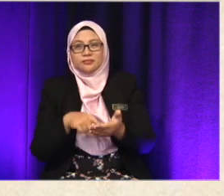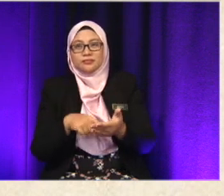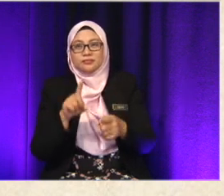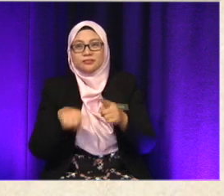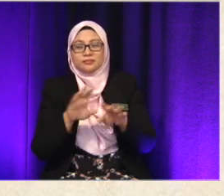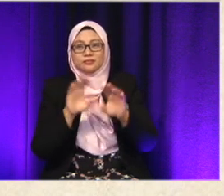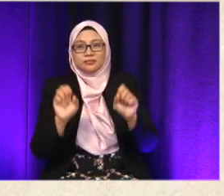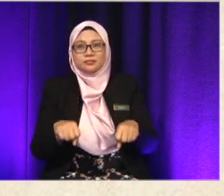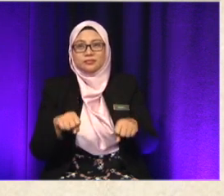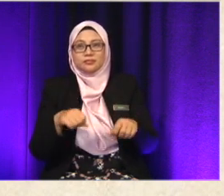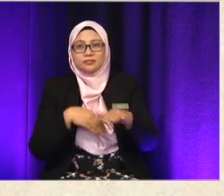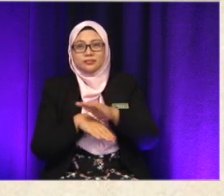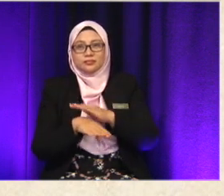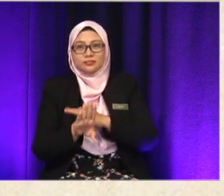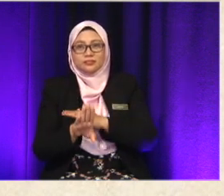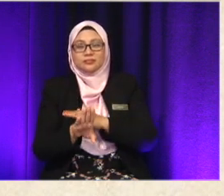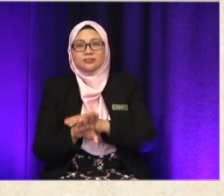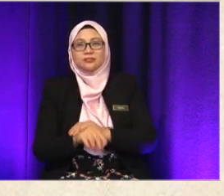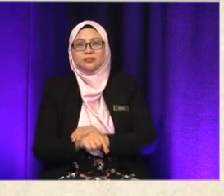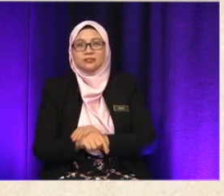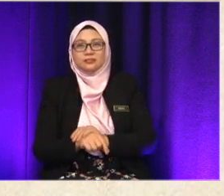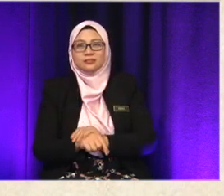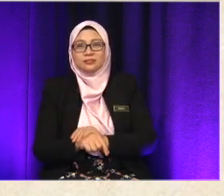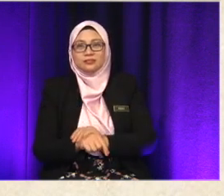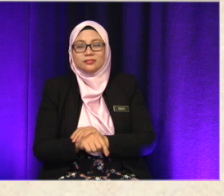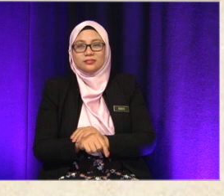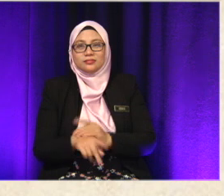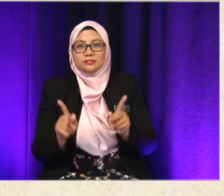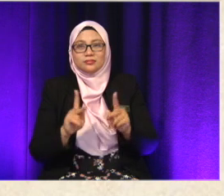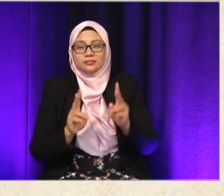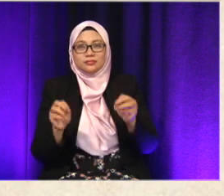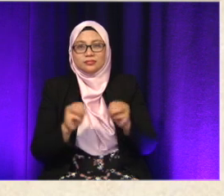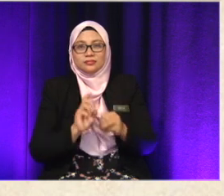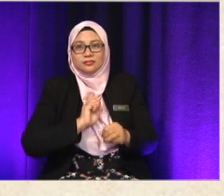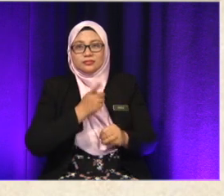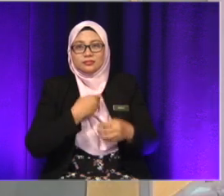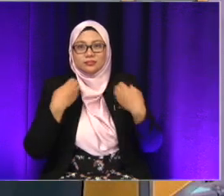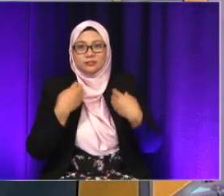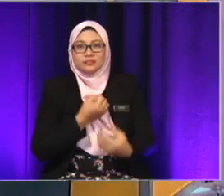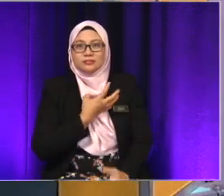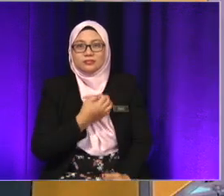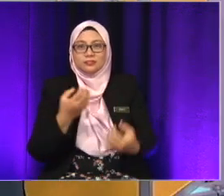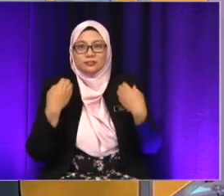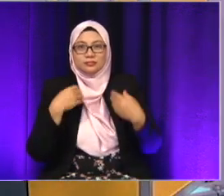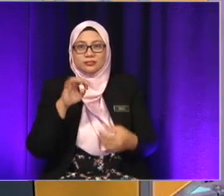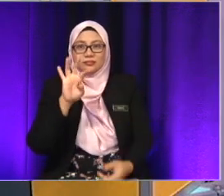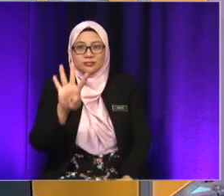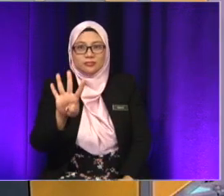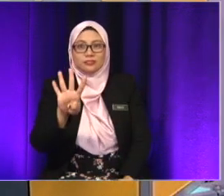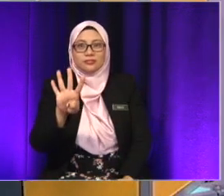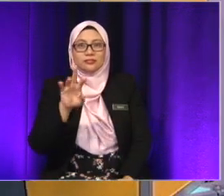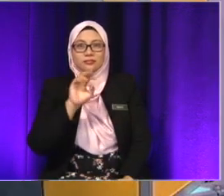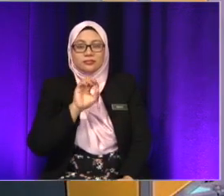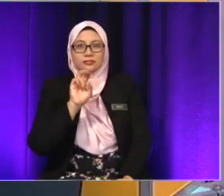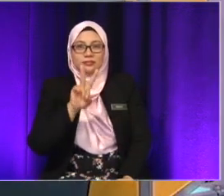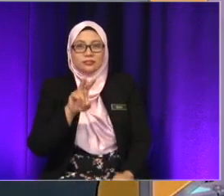masuk. Yang ni dia kena pangkah lah. Okey. Macam kita ada valve jantung kita. Ada 4 valve, mana ada 2 masuk, 2